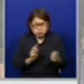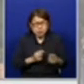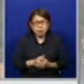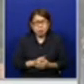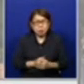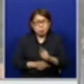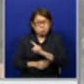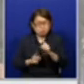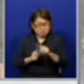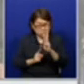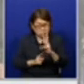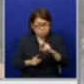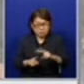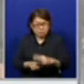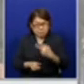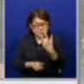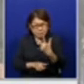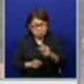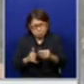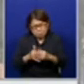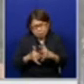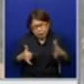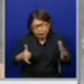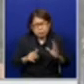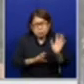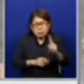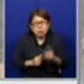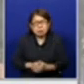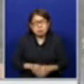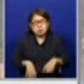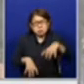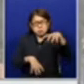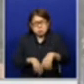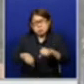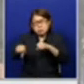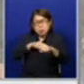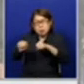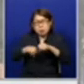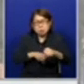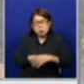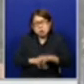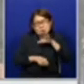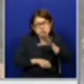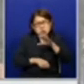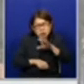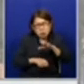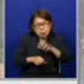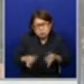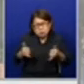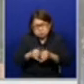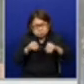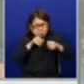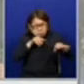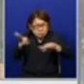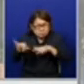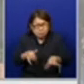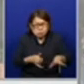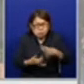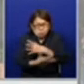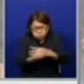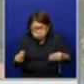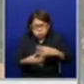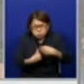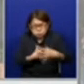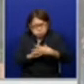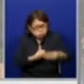นามมวยมีผู้ติดเชื้อและมีการระบาดไปถึง26จังหวัดในข้อมูลณวันที่26มีน